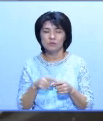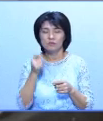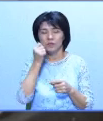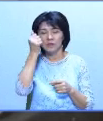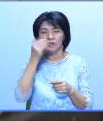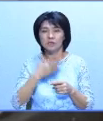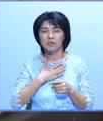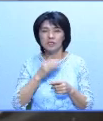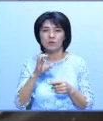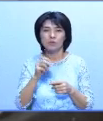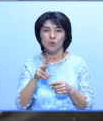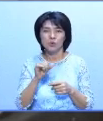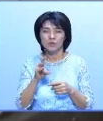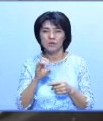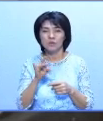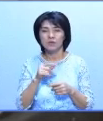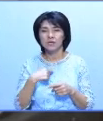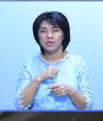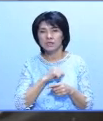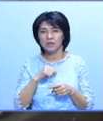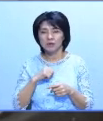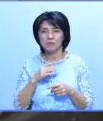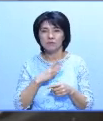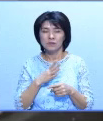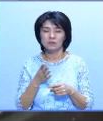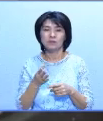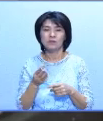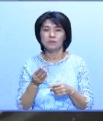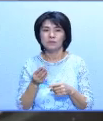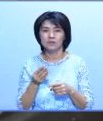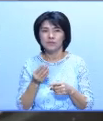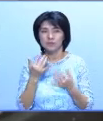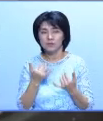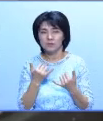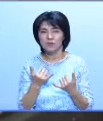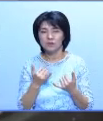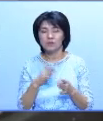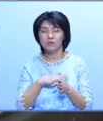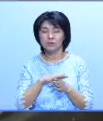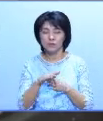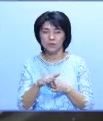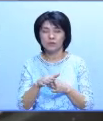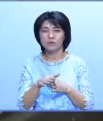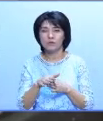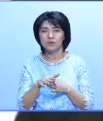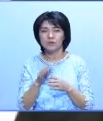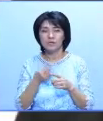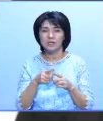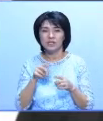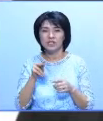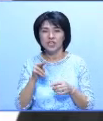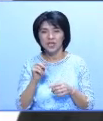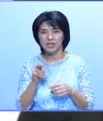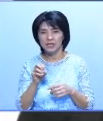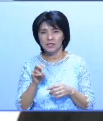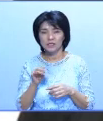благодаря нашим спонсорам я сам внес в лепту, и мы сегодня осуществили этот челлендж. Купить